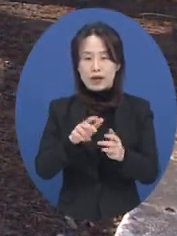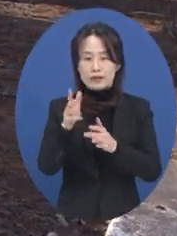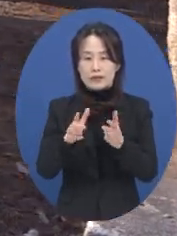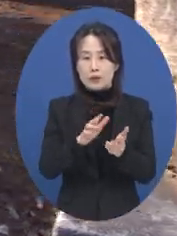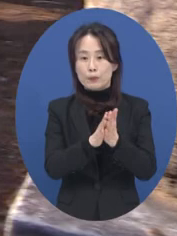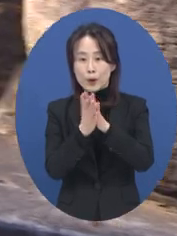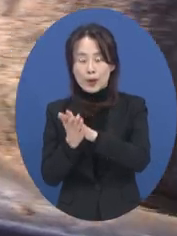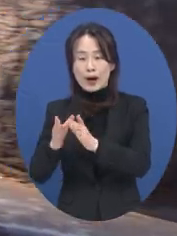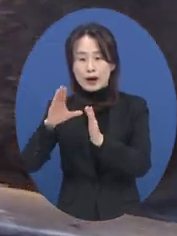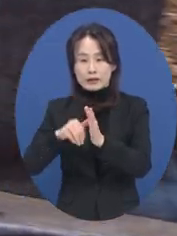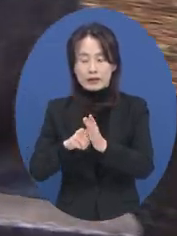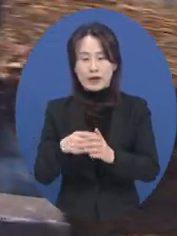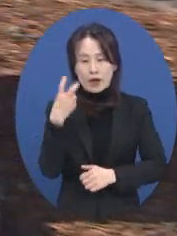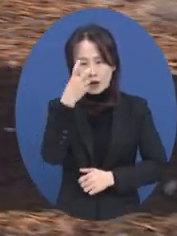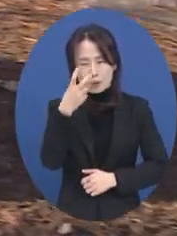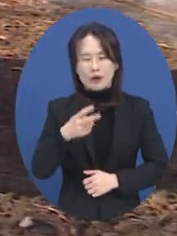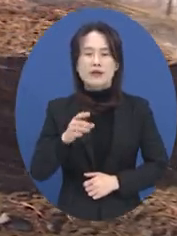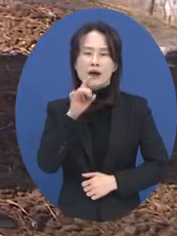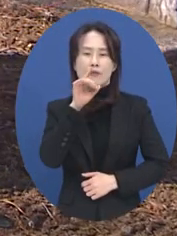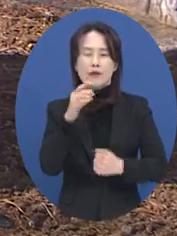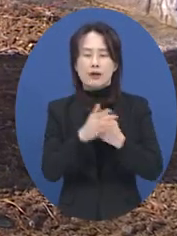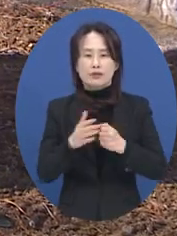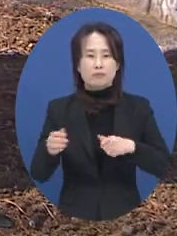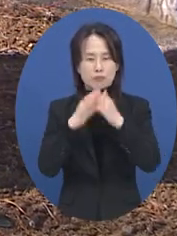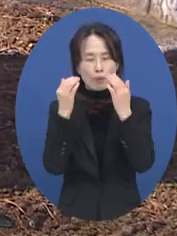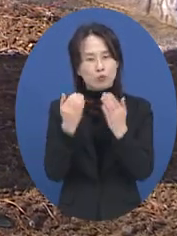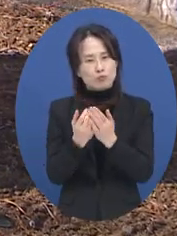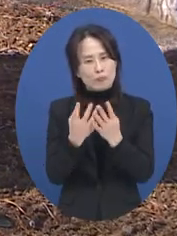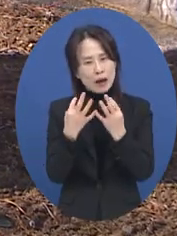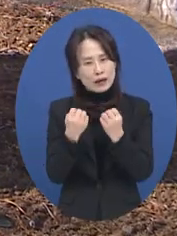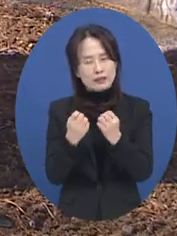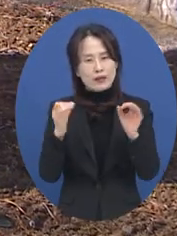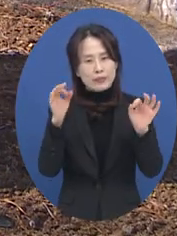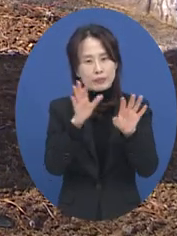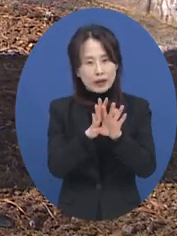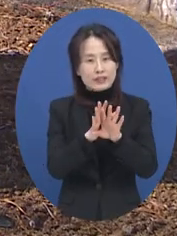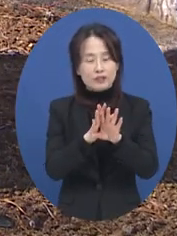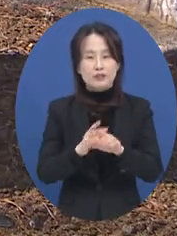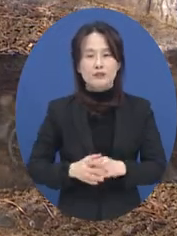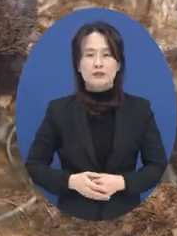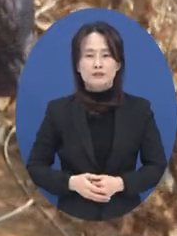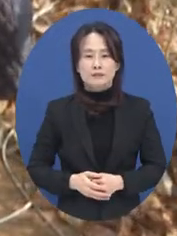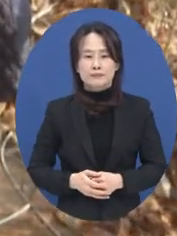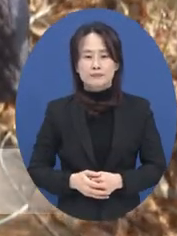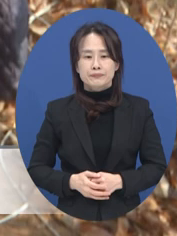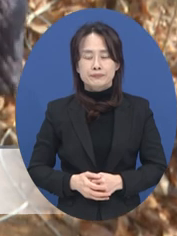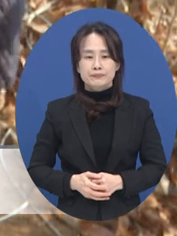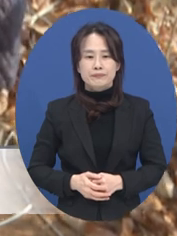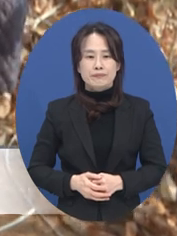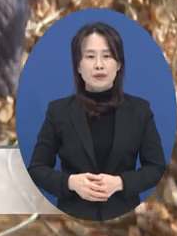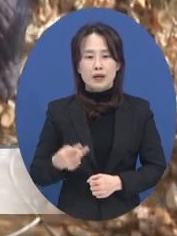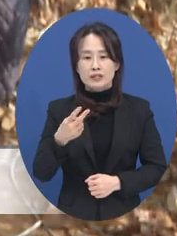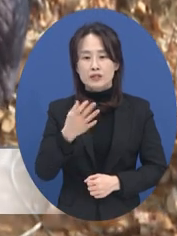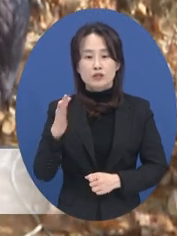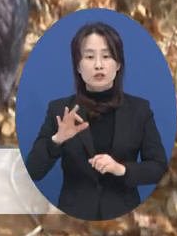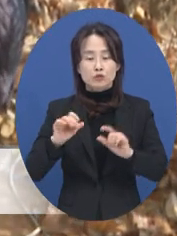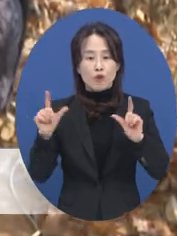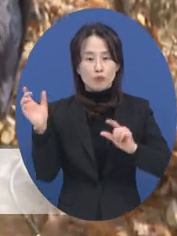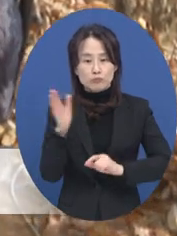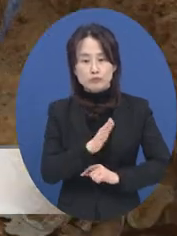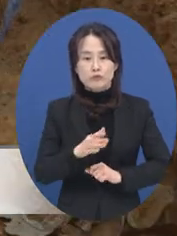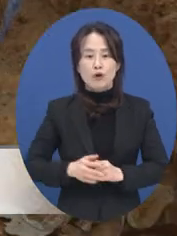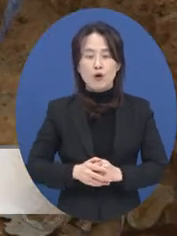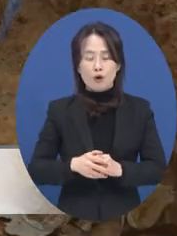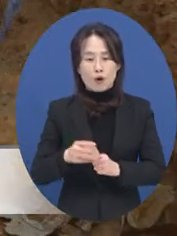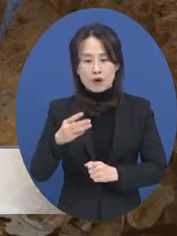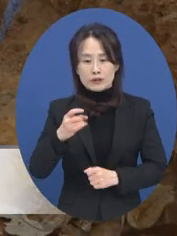산업화를 거치며 체계적으로 관리가 되지 않아 다수가 사라졌다는 게 전문가들의 설명. 경기도는 지난 2019년부터